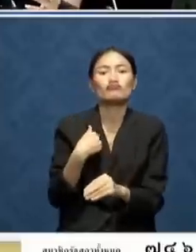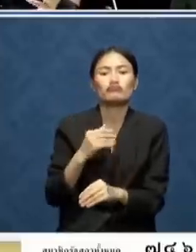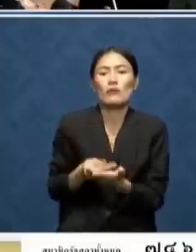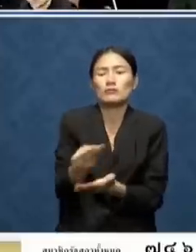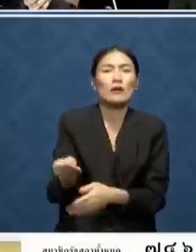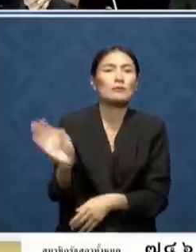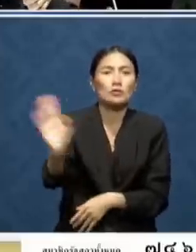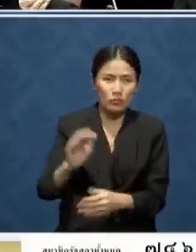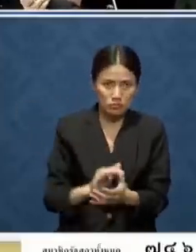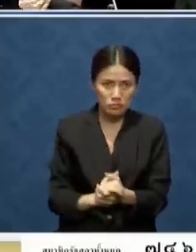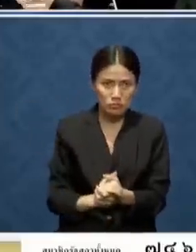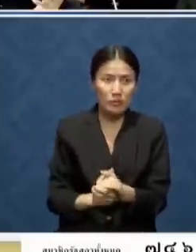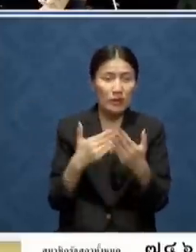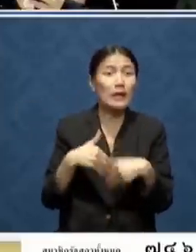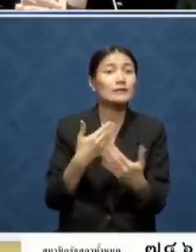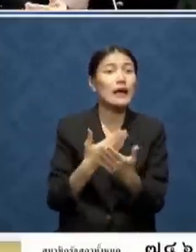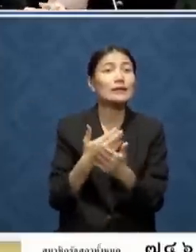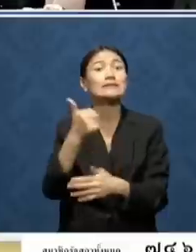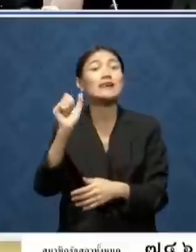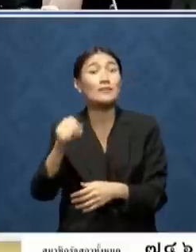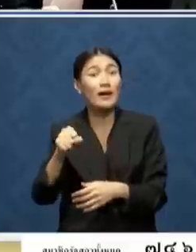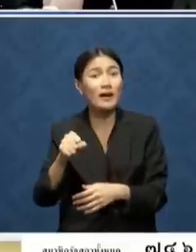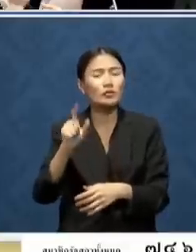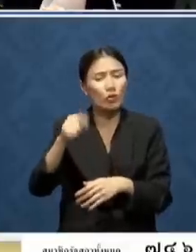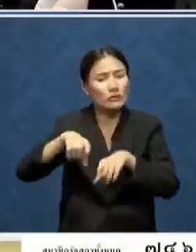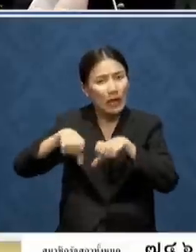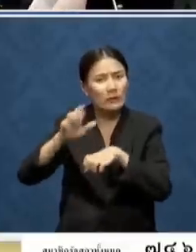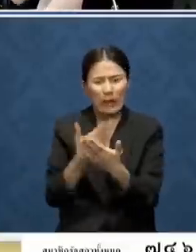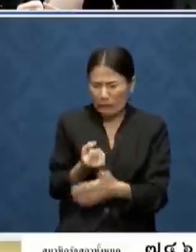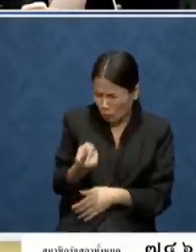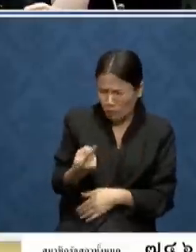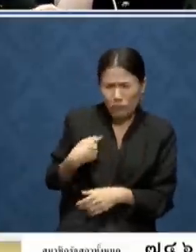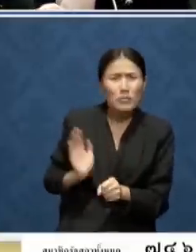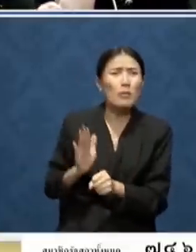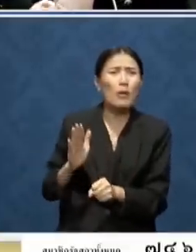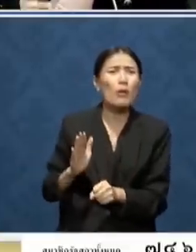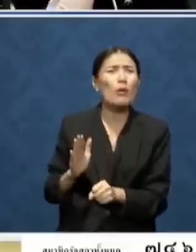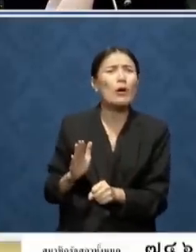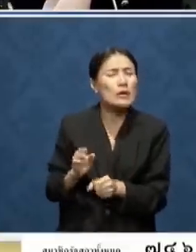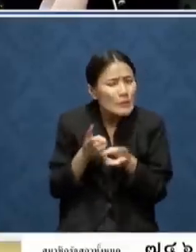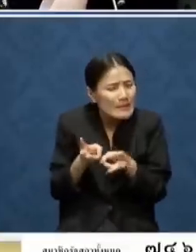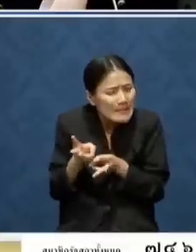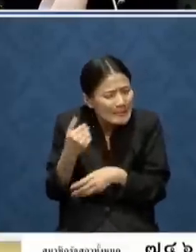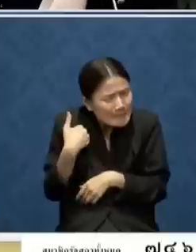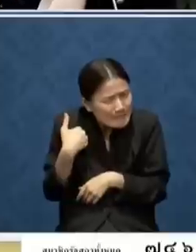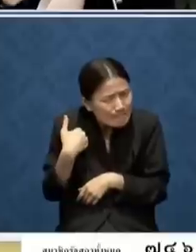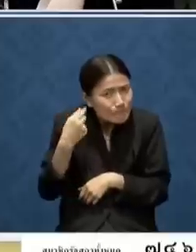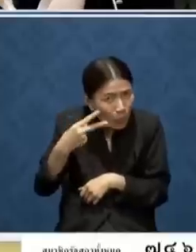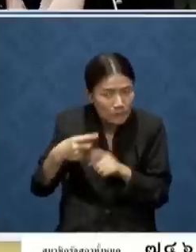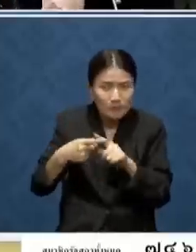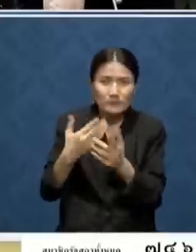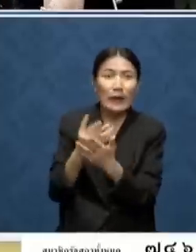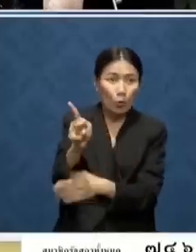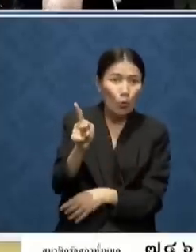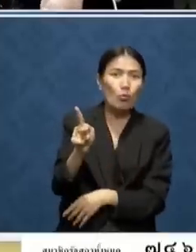เอ่อเงินนอกให้สมดุลนะคะแต่ว่าเงินสดก็ยังจะไม่ค่อยพออยู่ดีก็มีอีก 2ทางเลือกค่ะว่าจะกู้ชดเชยขาดดุล